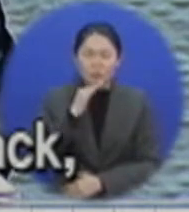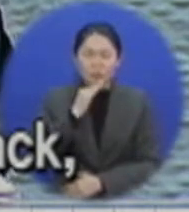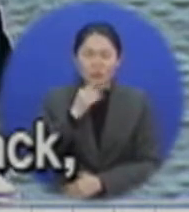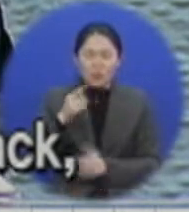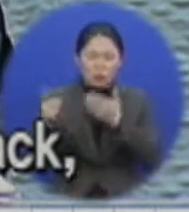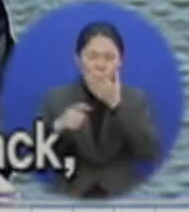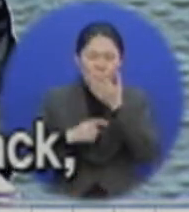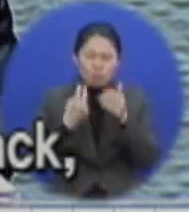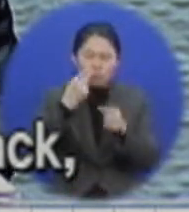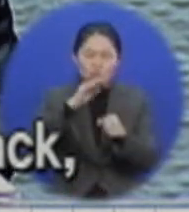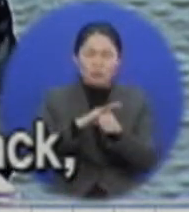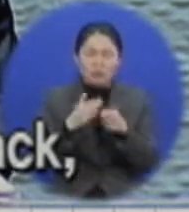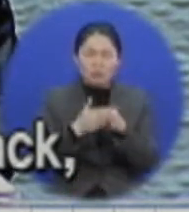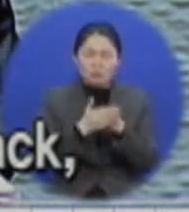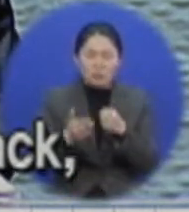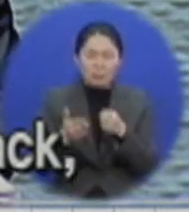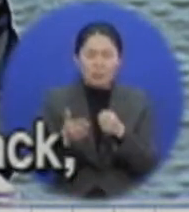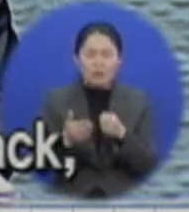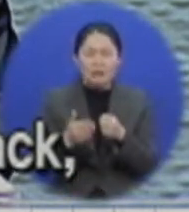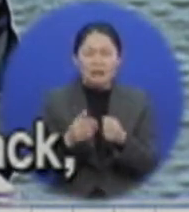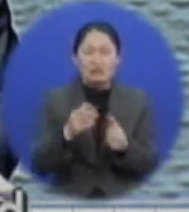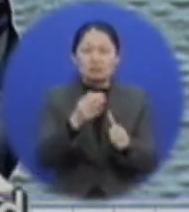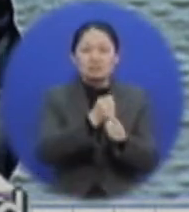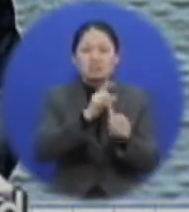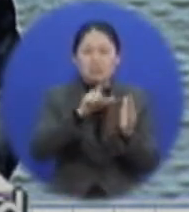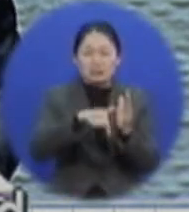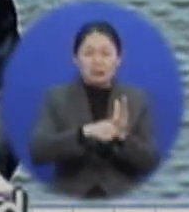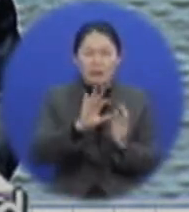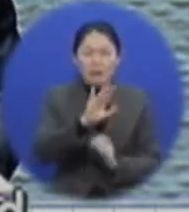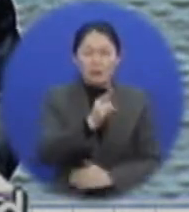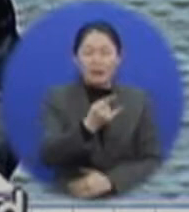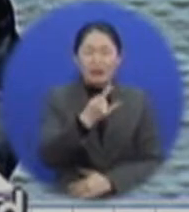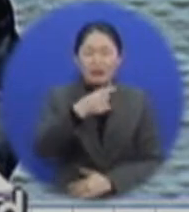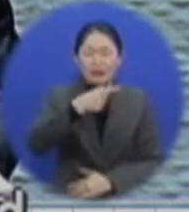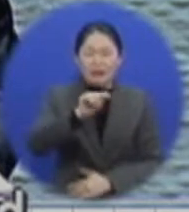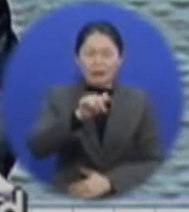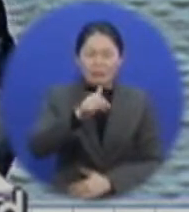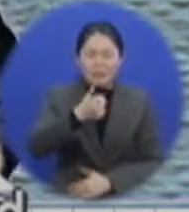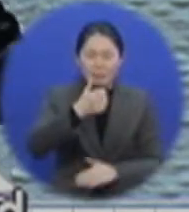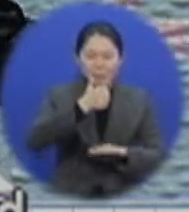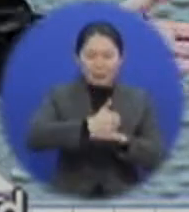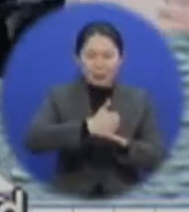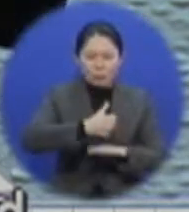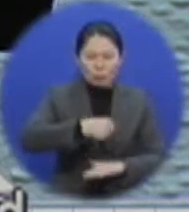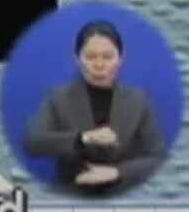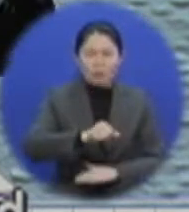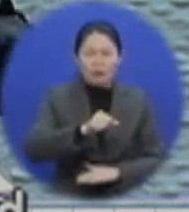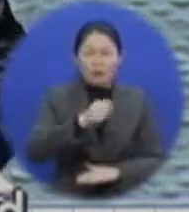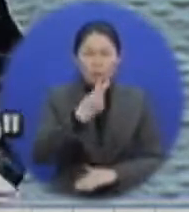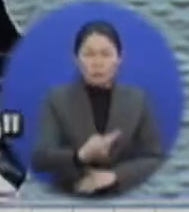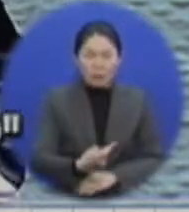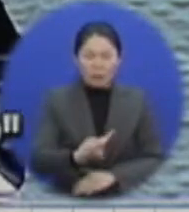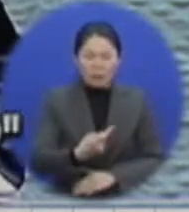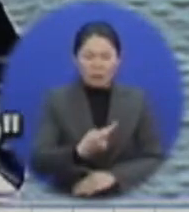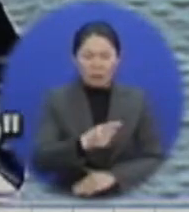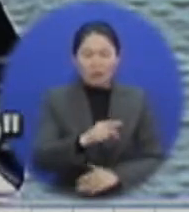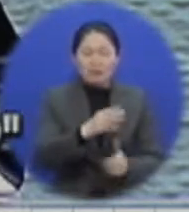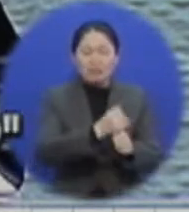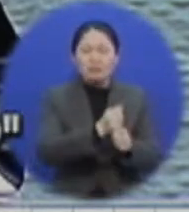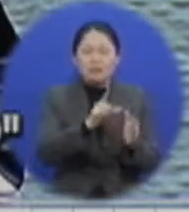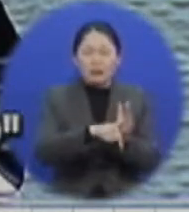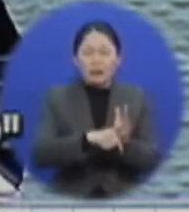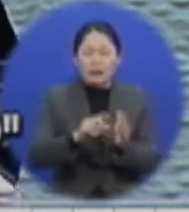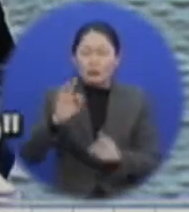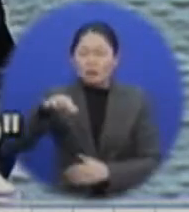베냐민 돌아가지 않으면 우리 아버지 죽습니다 내가 대신 종이 되겠습니다 다 돌려보내 줘 내가 대신 정도 되면